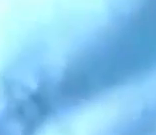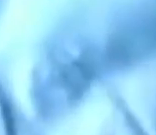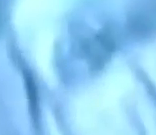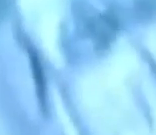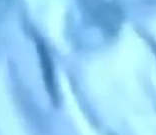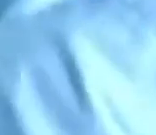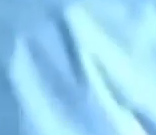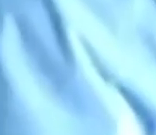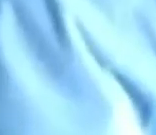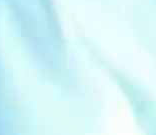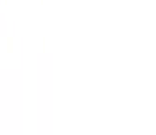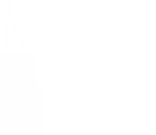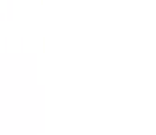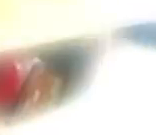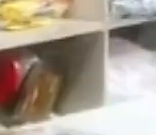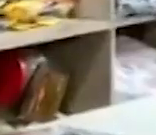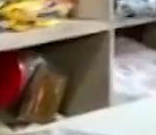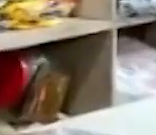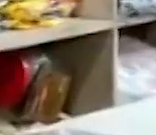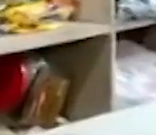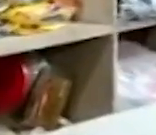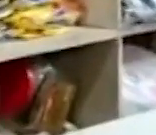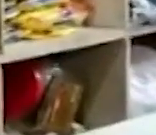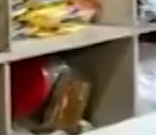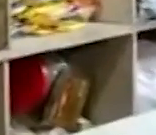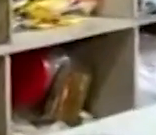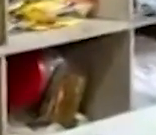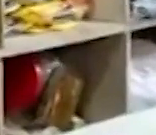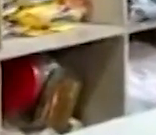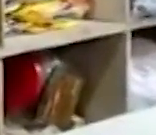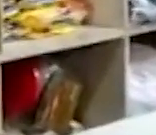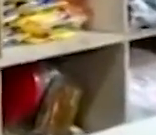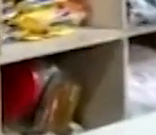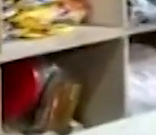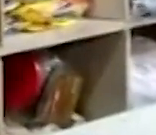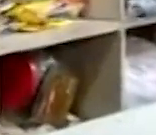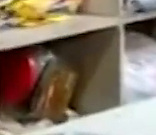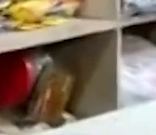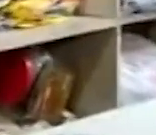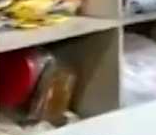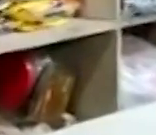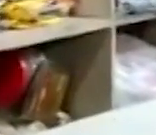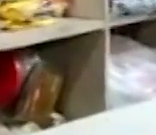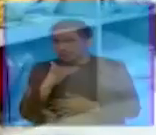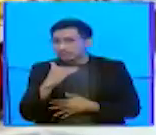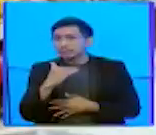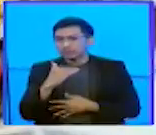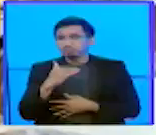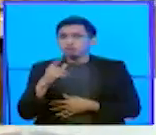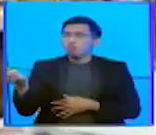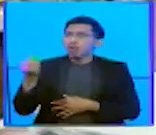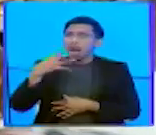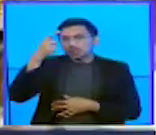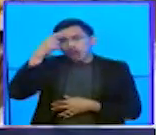akibat terpapar COVID-19. Karena beberapa hari ini, sekitar 3 harian ini, pedagang banyak yang sakit.